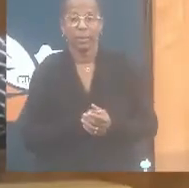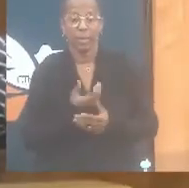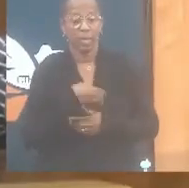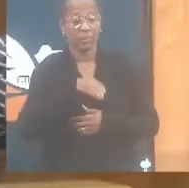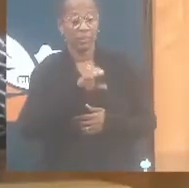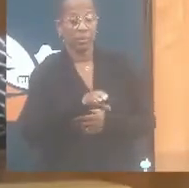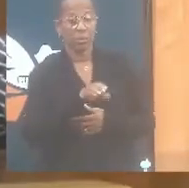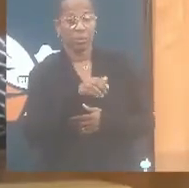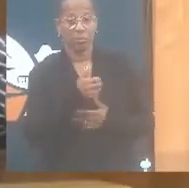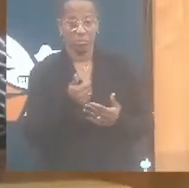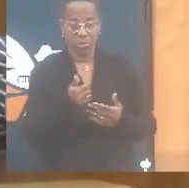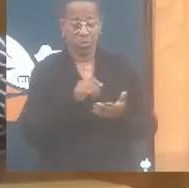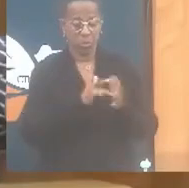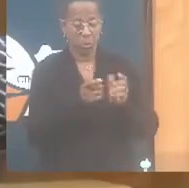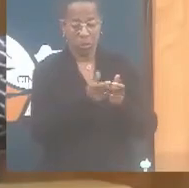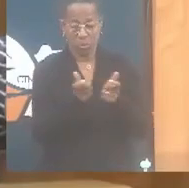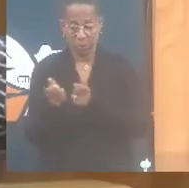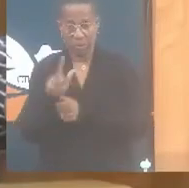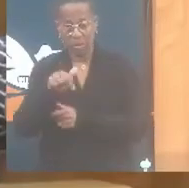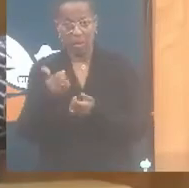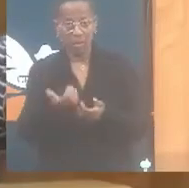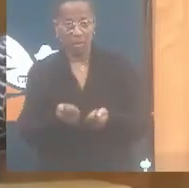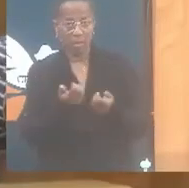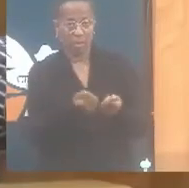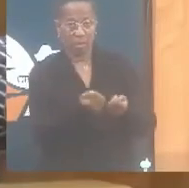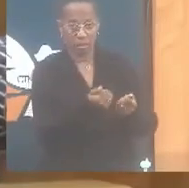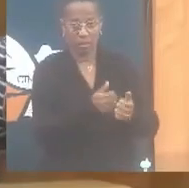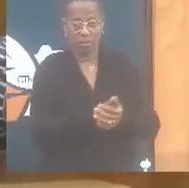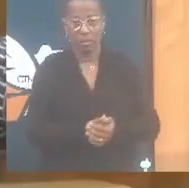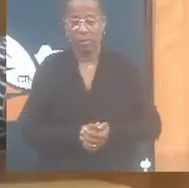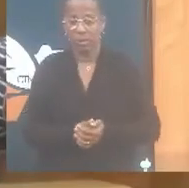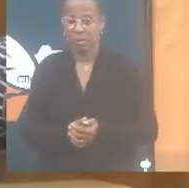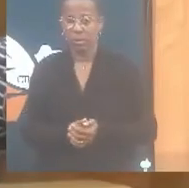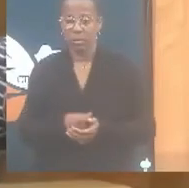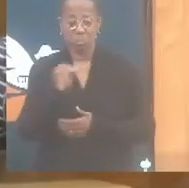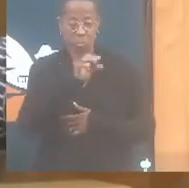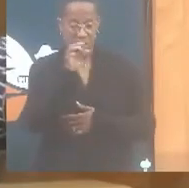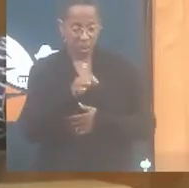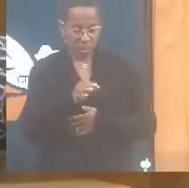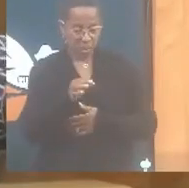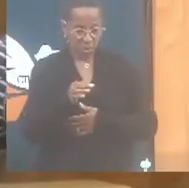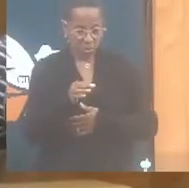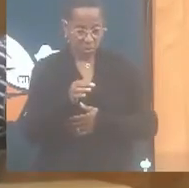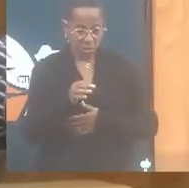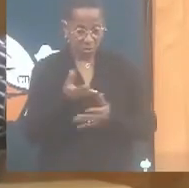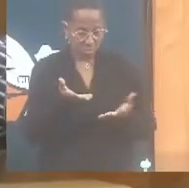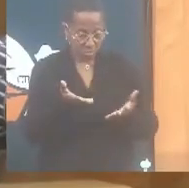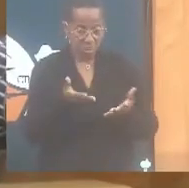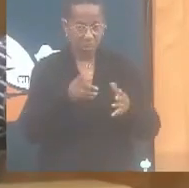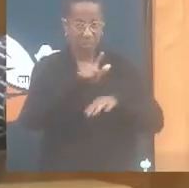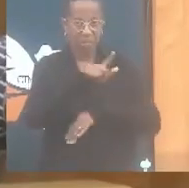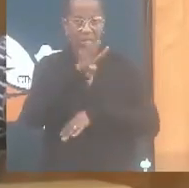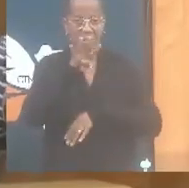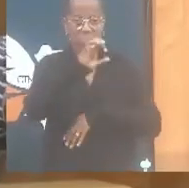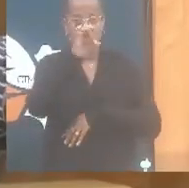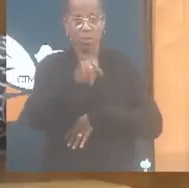Toutes les entreprises qui attendent sous notre impulsion, ce taux d'exécution n'est que de